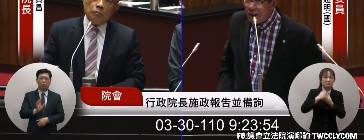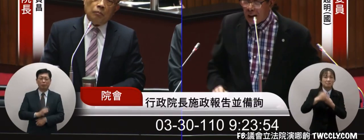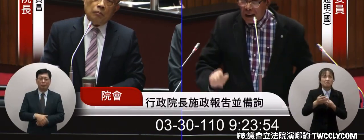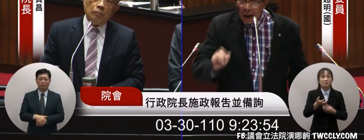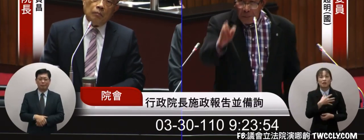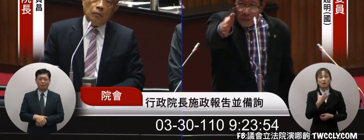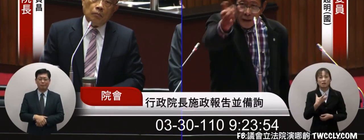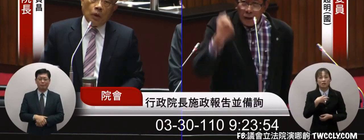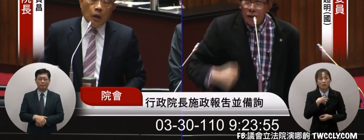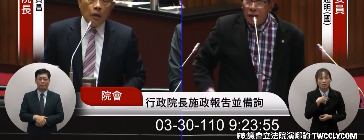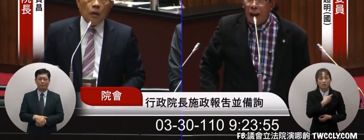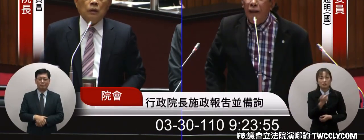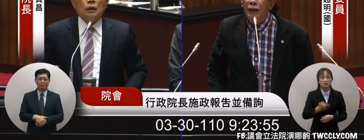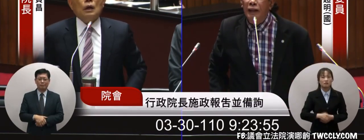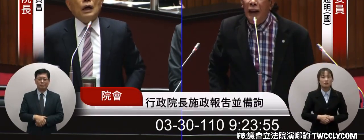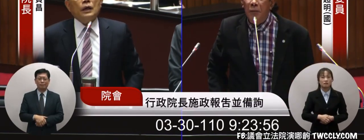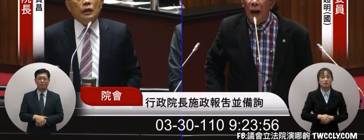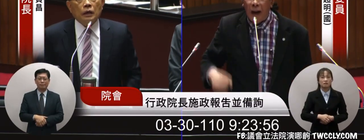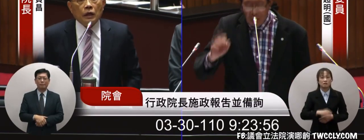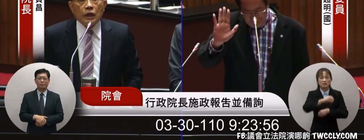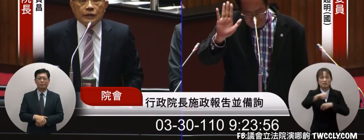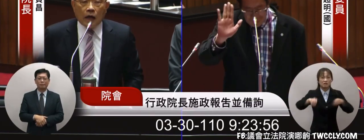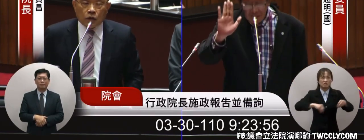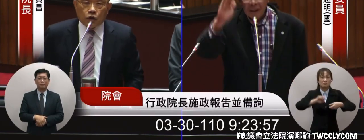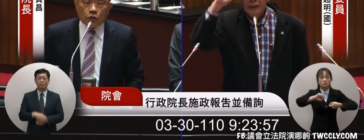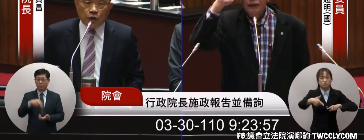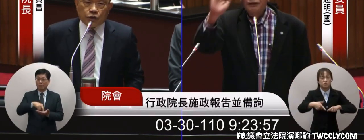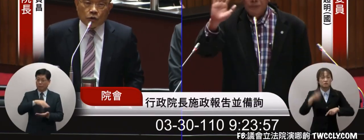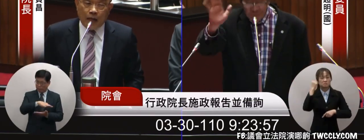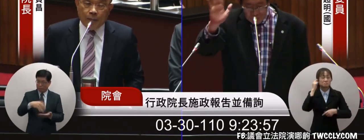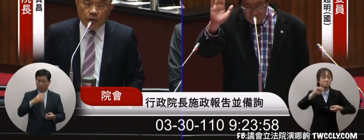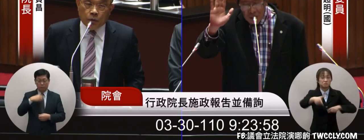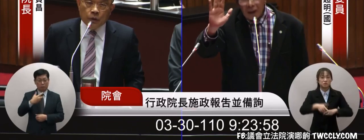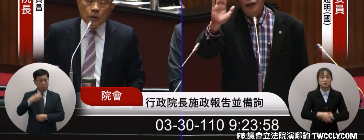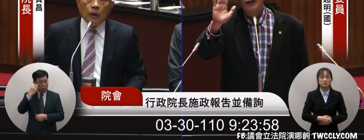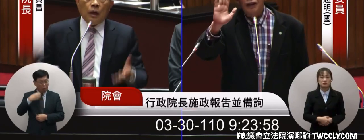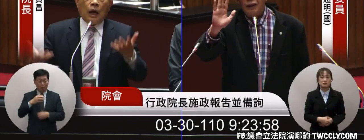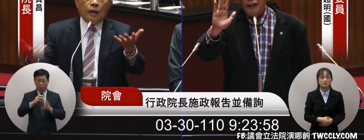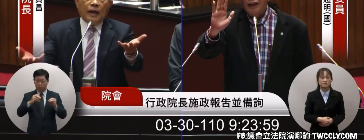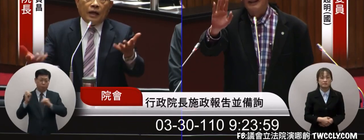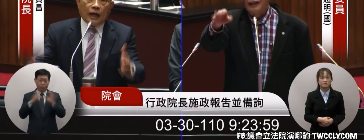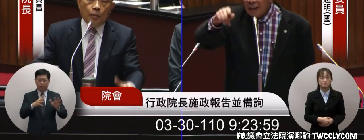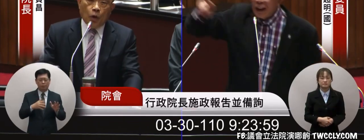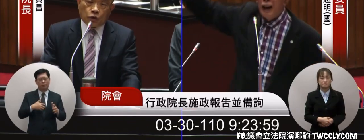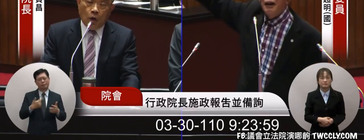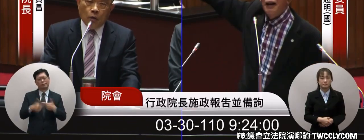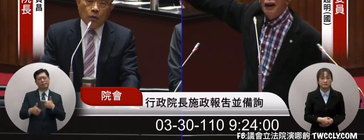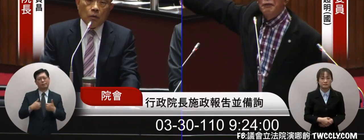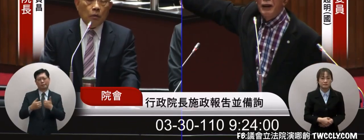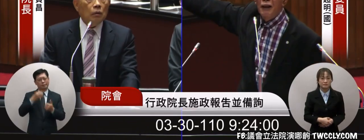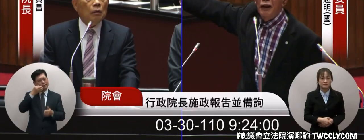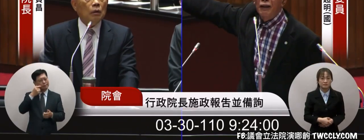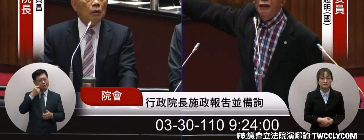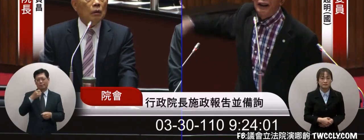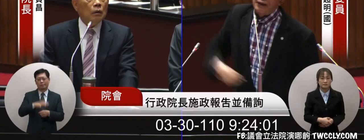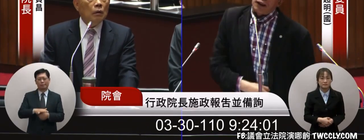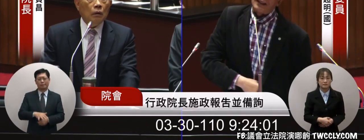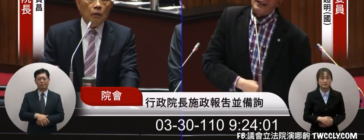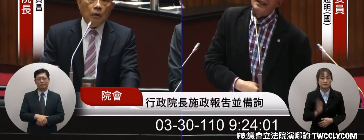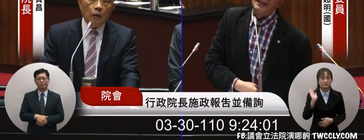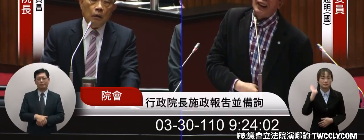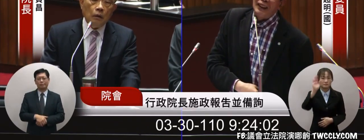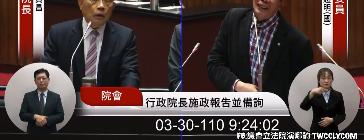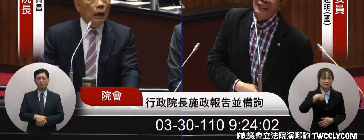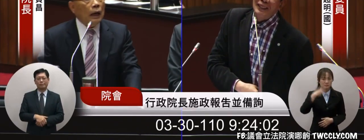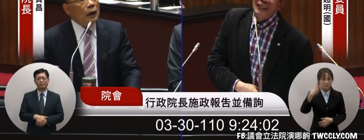有立場阿互相提掉立場的丟水球撒麵輪好好阿你要怎麼幫你補助後來我講我的大